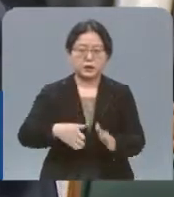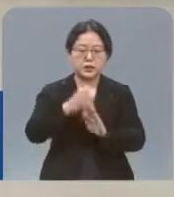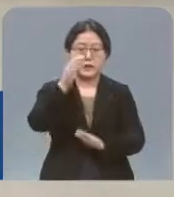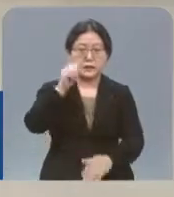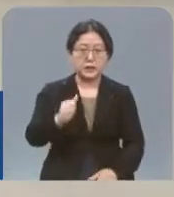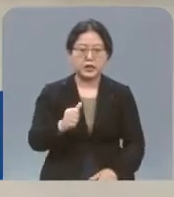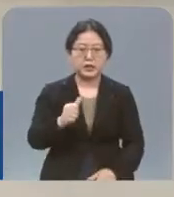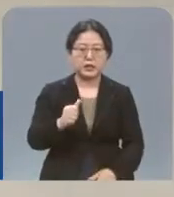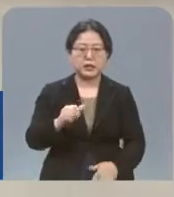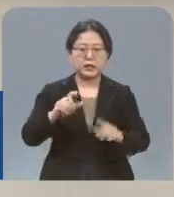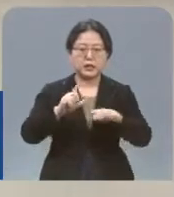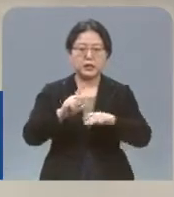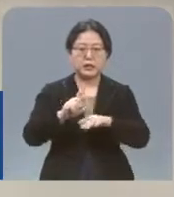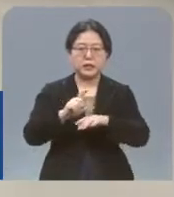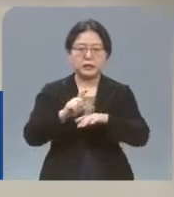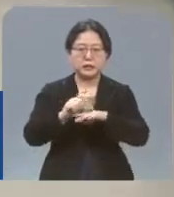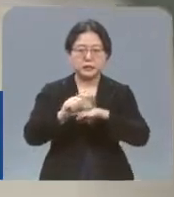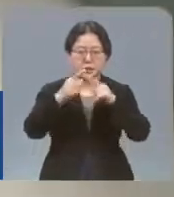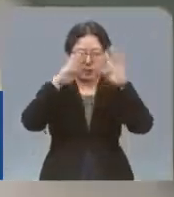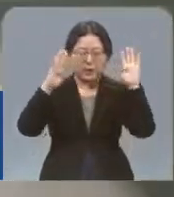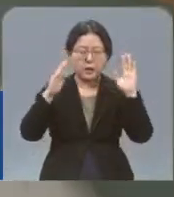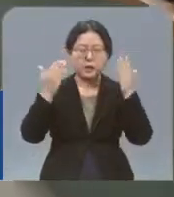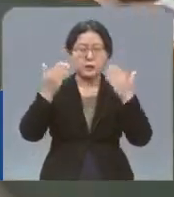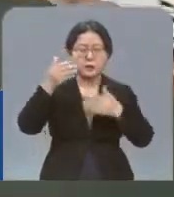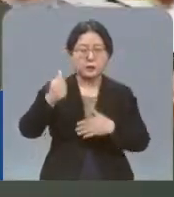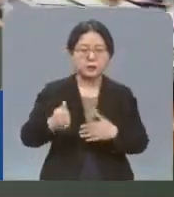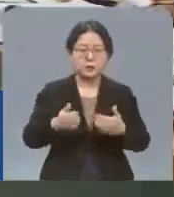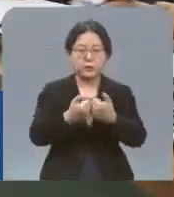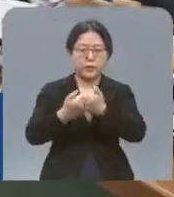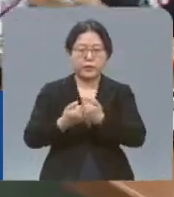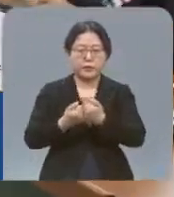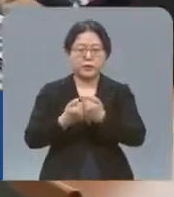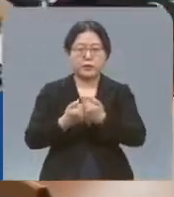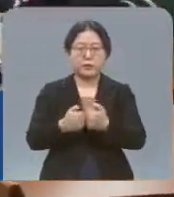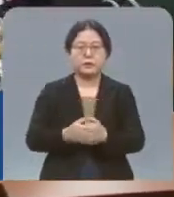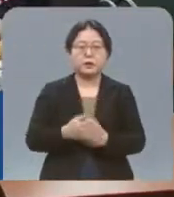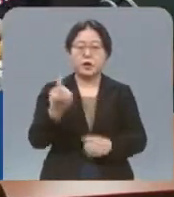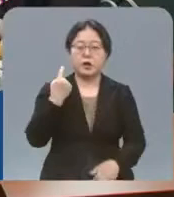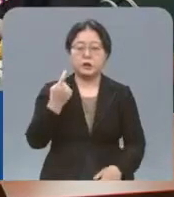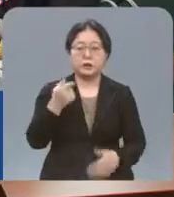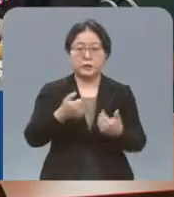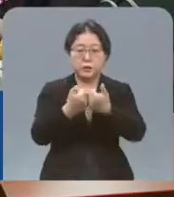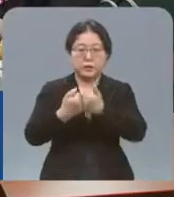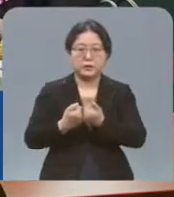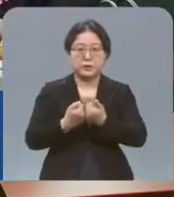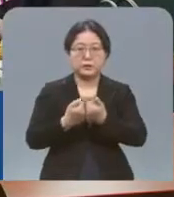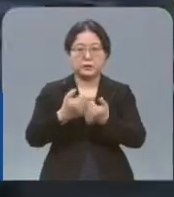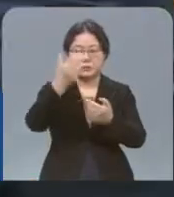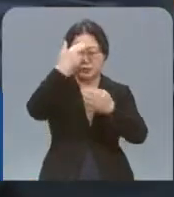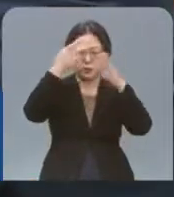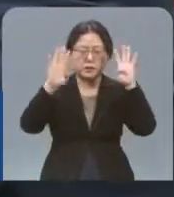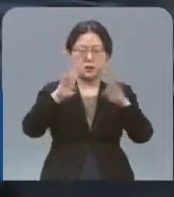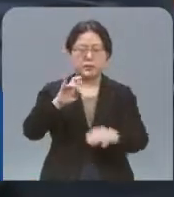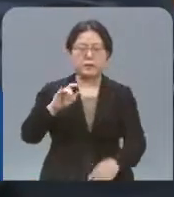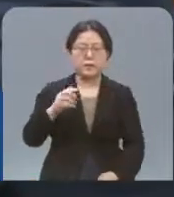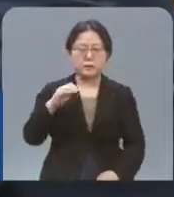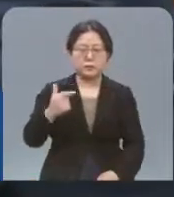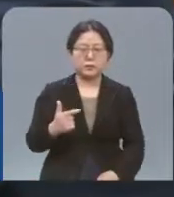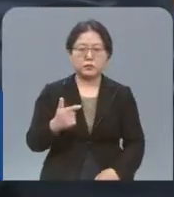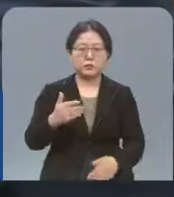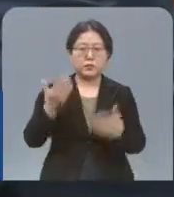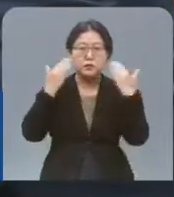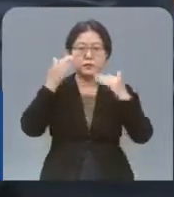광주시장 지역대학 총장과 간담회를 갖고 이같이 밝혔습니다. 어제 간담회에서 조선대학교 민영돈